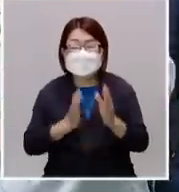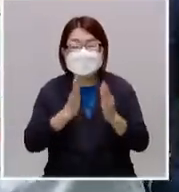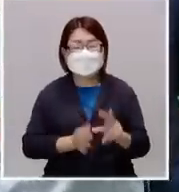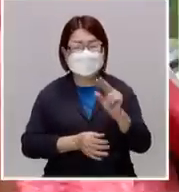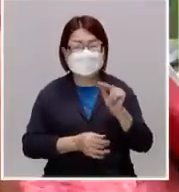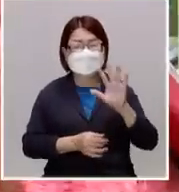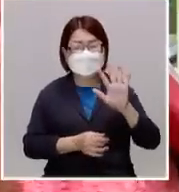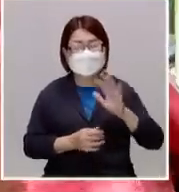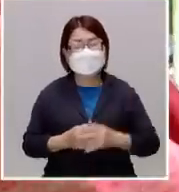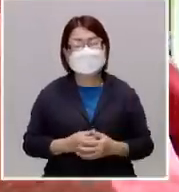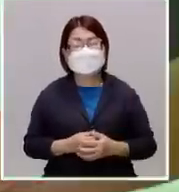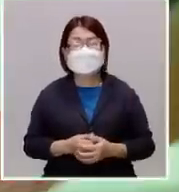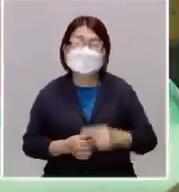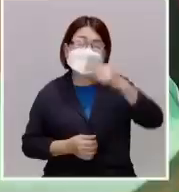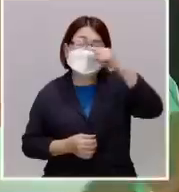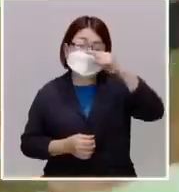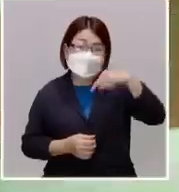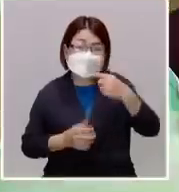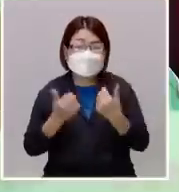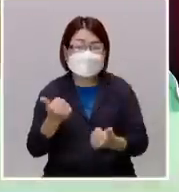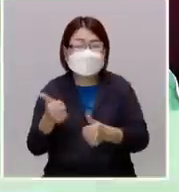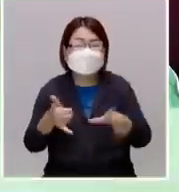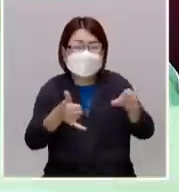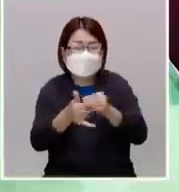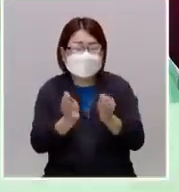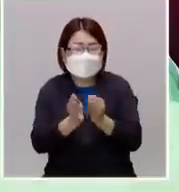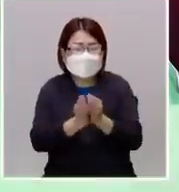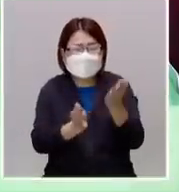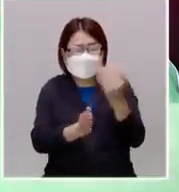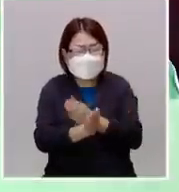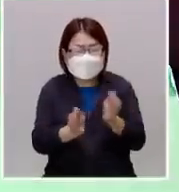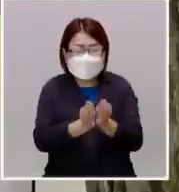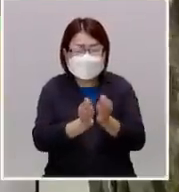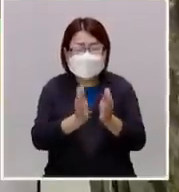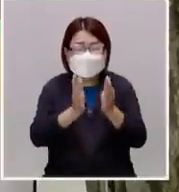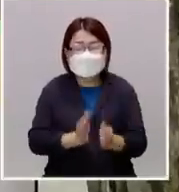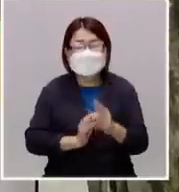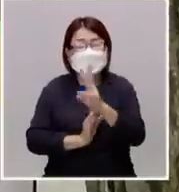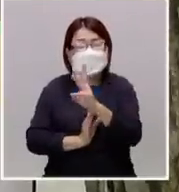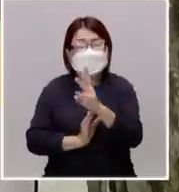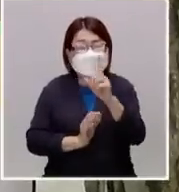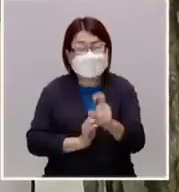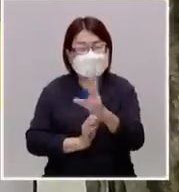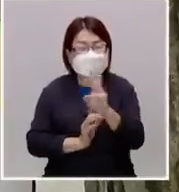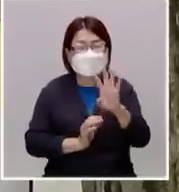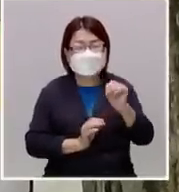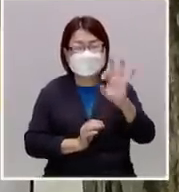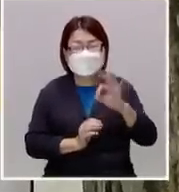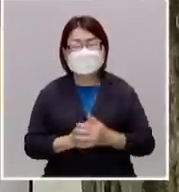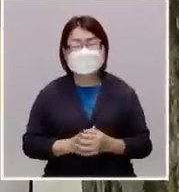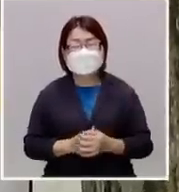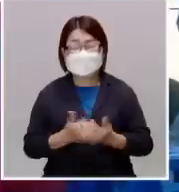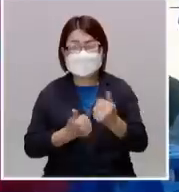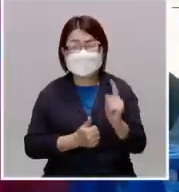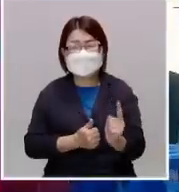35รายทำให้ประเทศไทยของเรามียอดผู้เสียชีวิตสะสม649รายแล้วทั้งนี้การระบาดระลอกใ